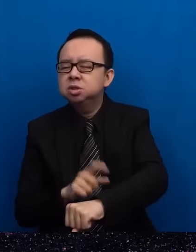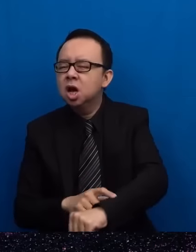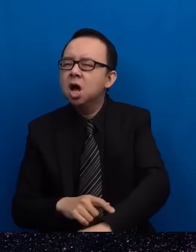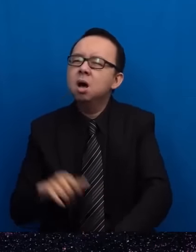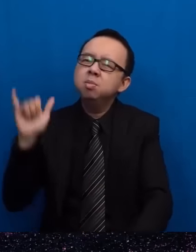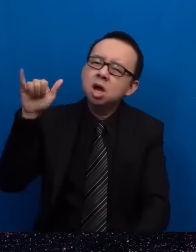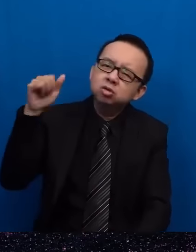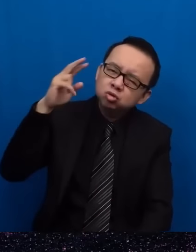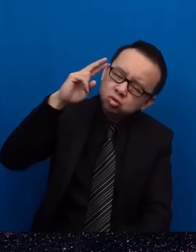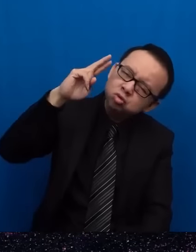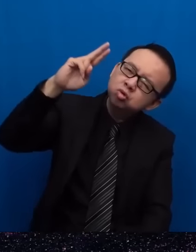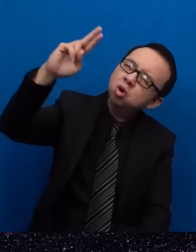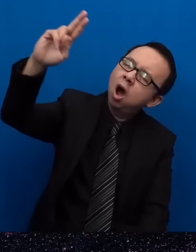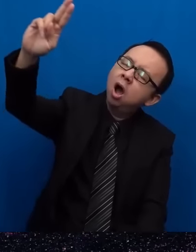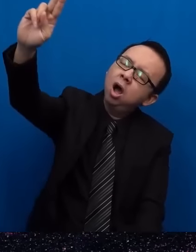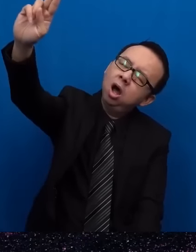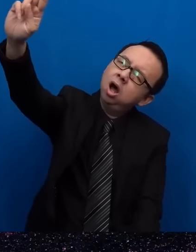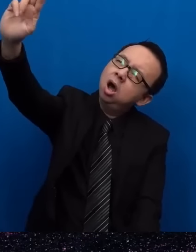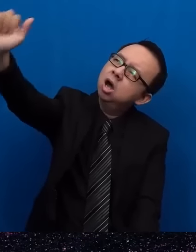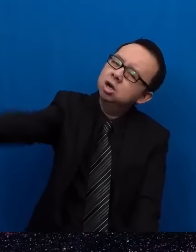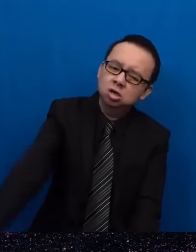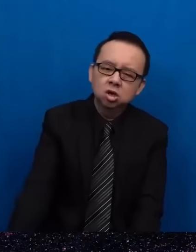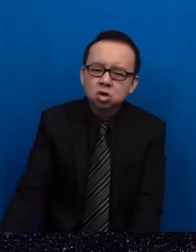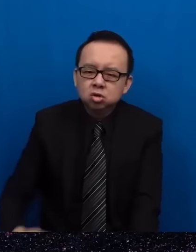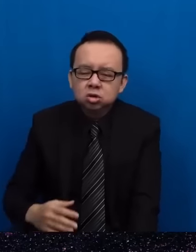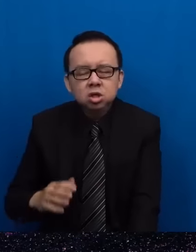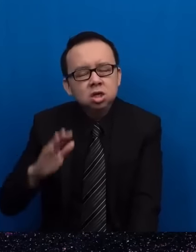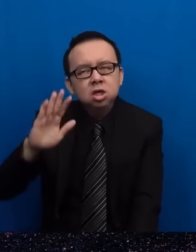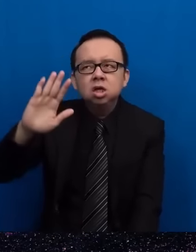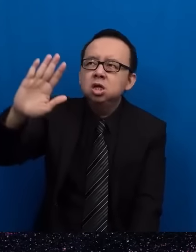setiap jam ya Tuhan.